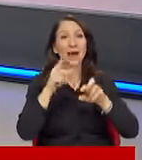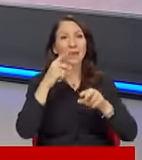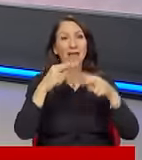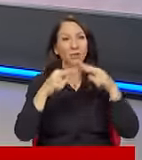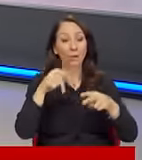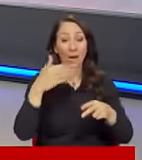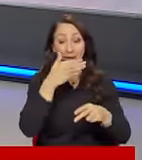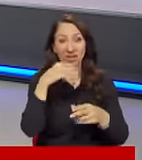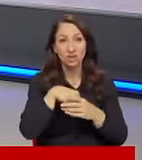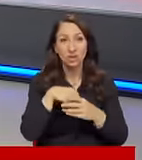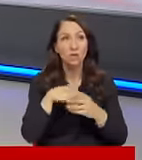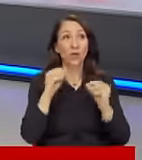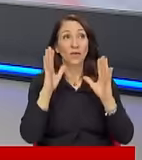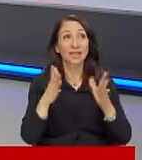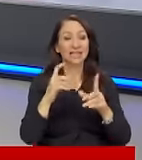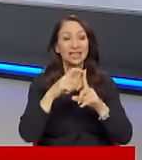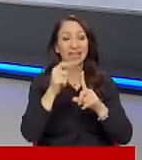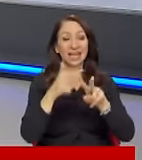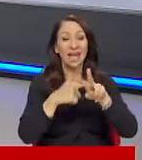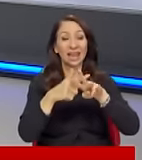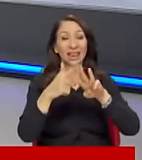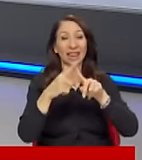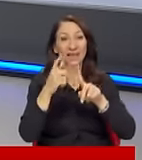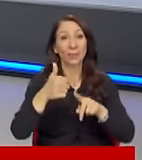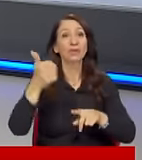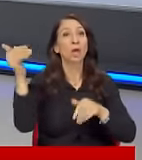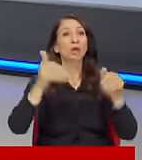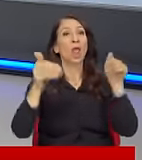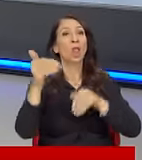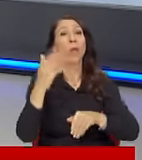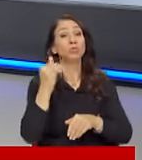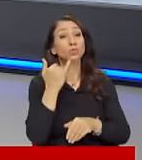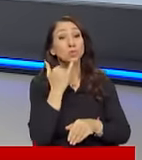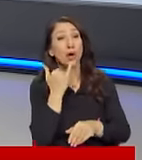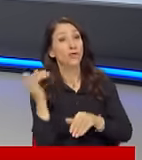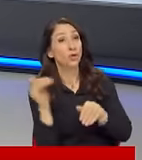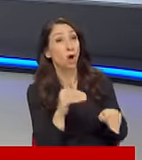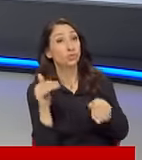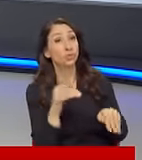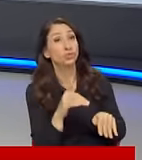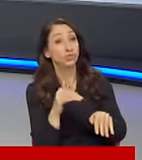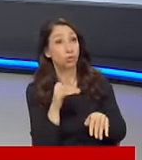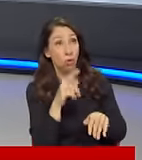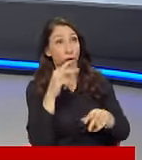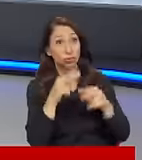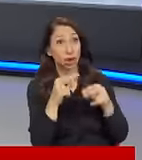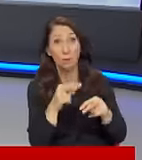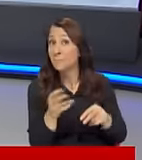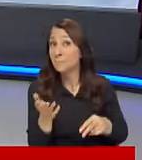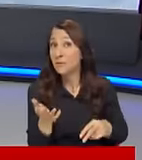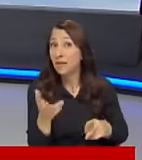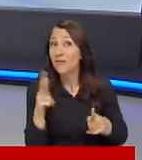Ramazan ayı içinde çok sayıda Diyanet İşleri Başkanlığı'ndan gelenler olmuş, misafirler ağırlamış o restoran.